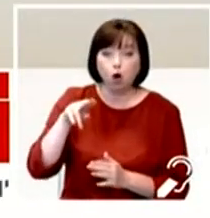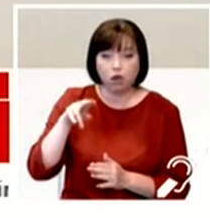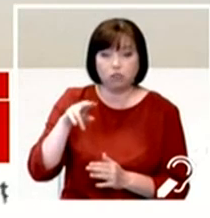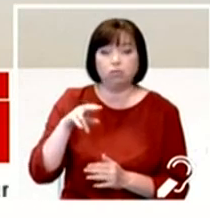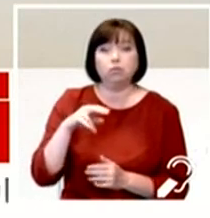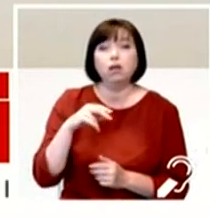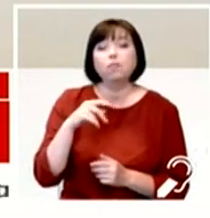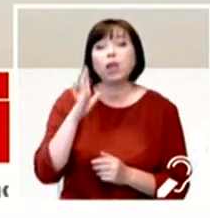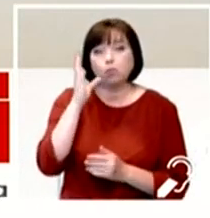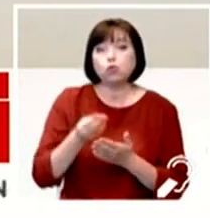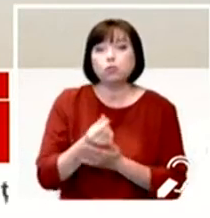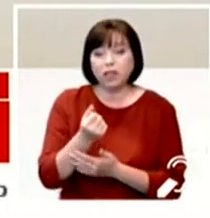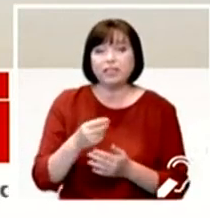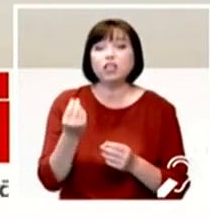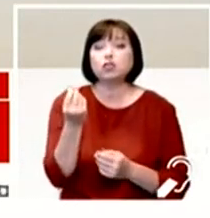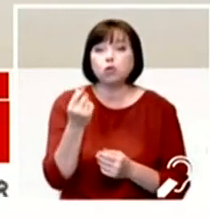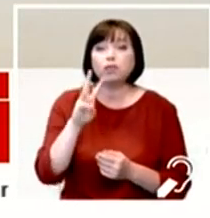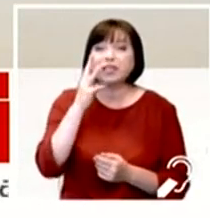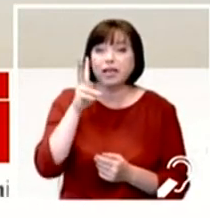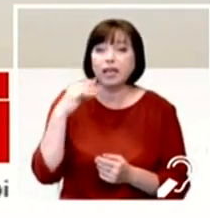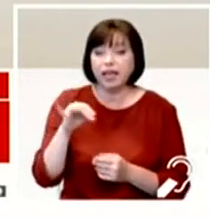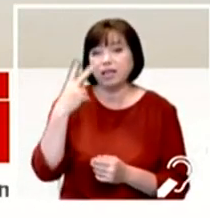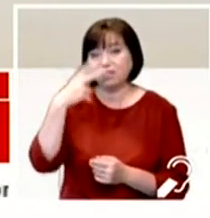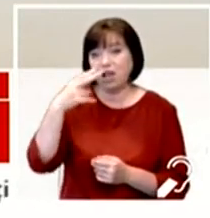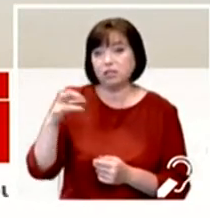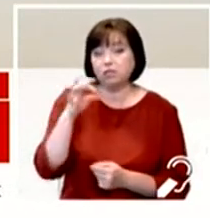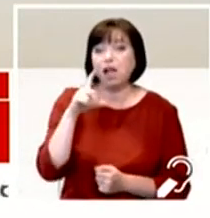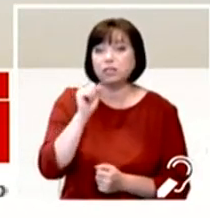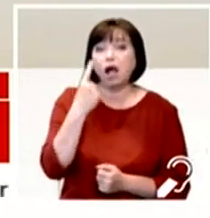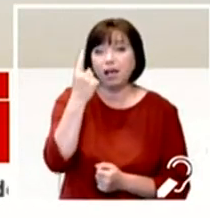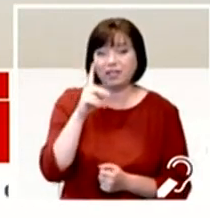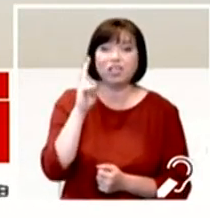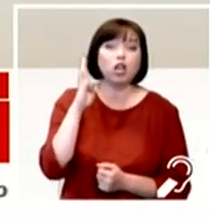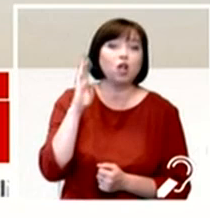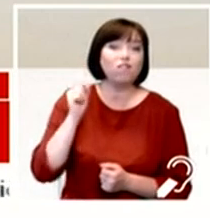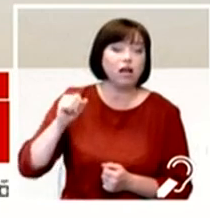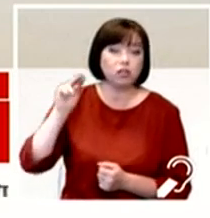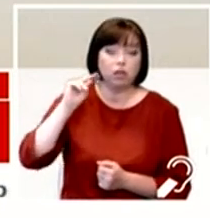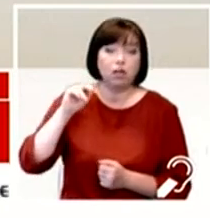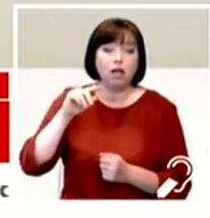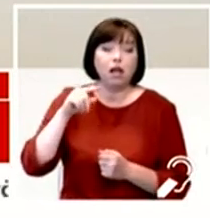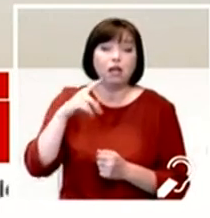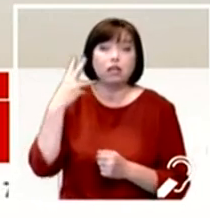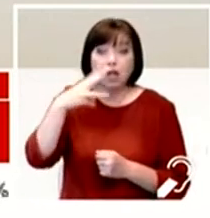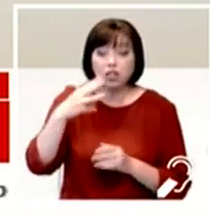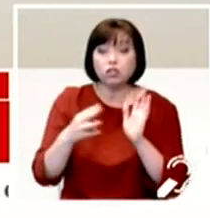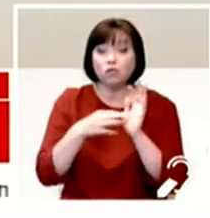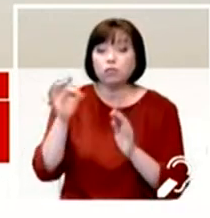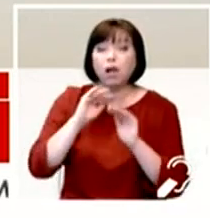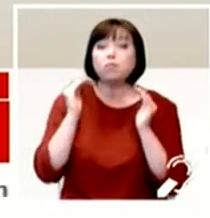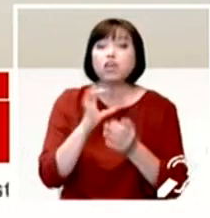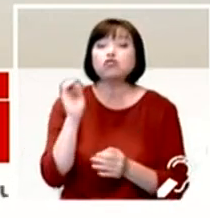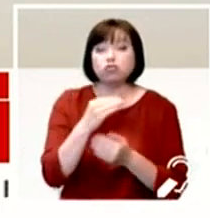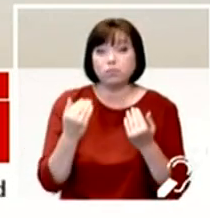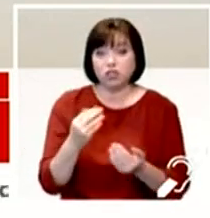Energiei Electrice Nord vor achita un tarif de 3,20 lei pentru un kilowatt-oră, cu 38 de bani mai puțin decât tariful